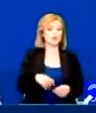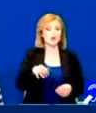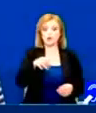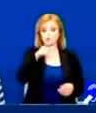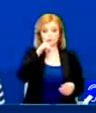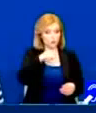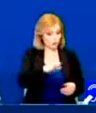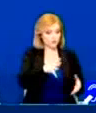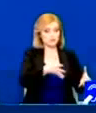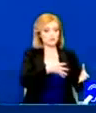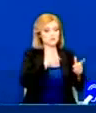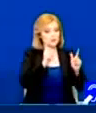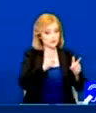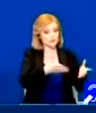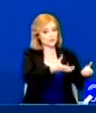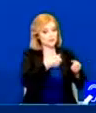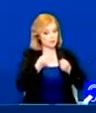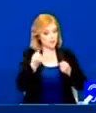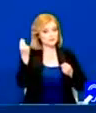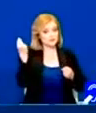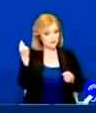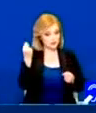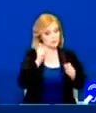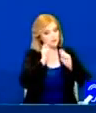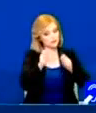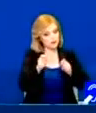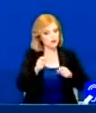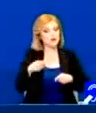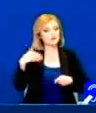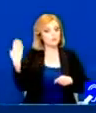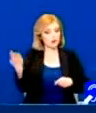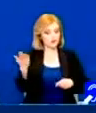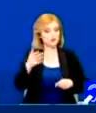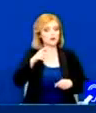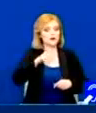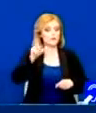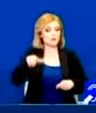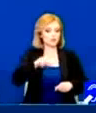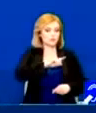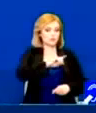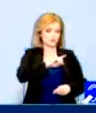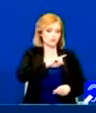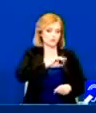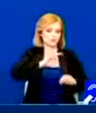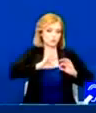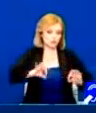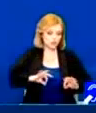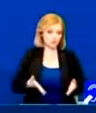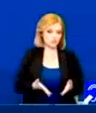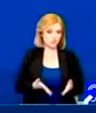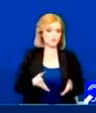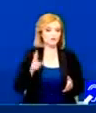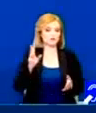pot accepta donații din partea persoanelor juridice care au capital străin sau mixt. Partidul